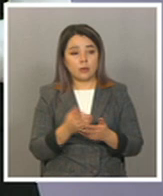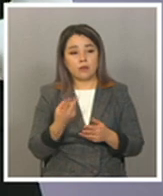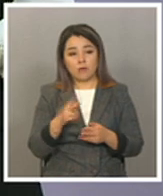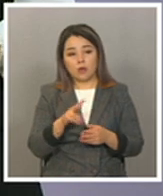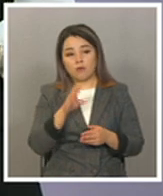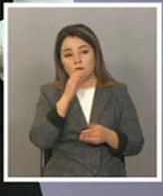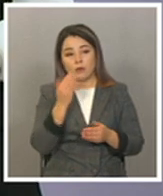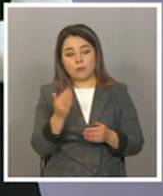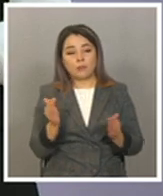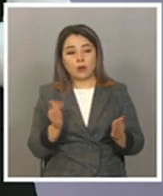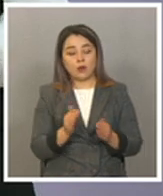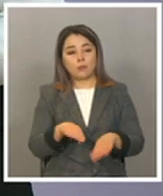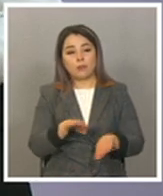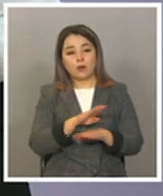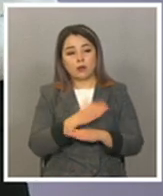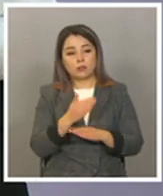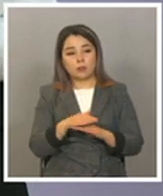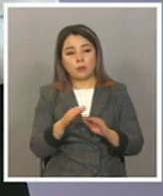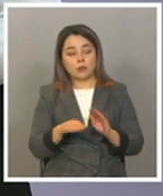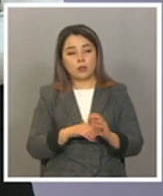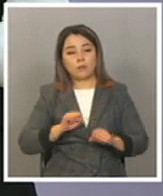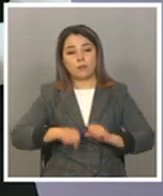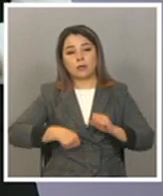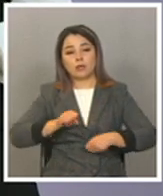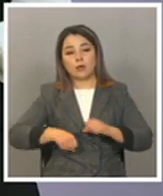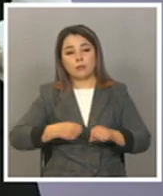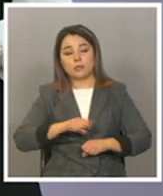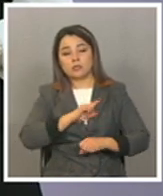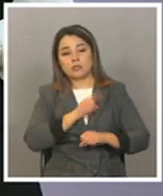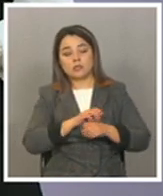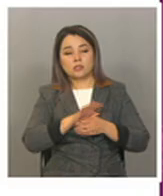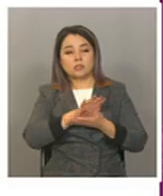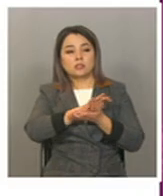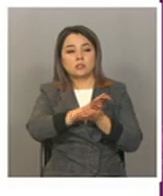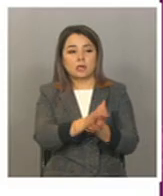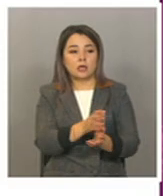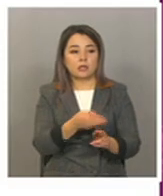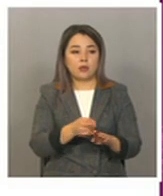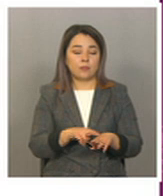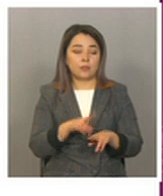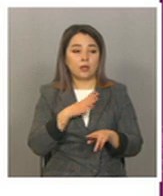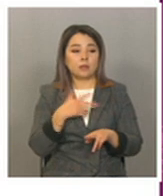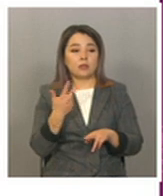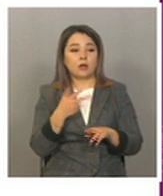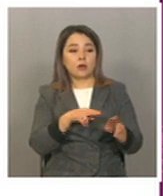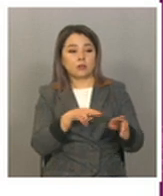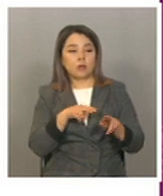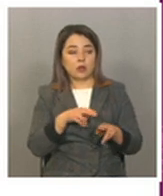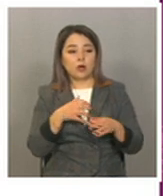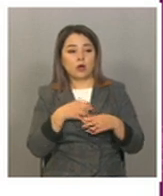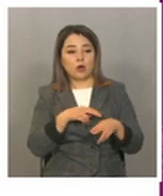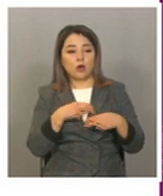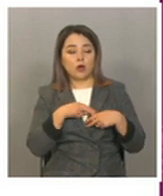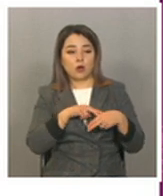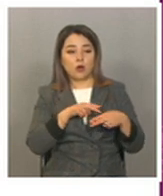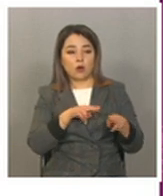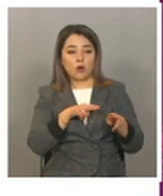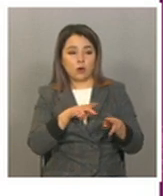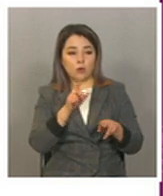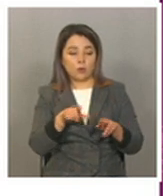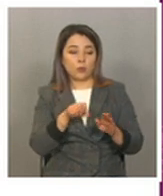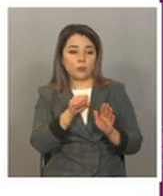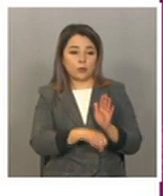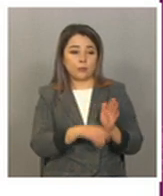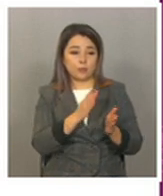волчат погибли под копытами безумной массы. Третьего застрелил охотник. Целый